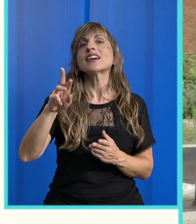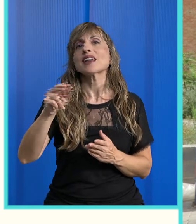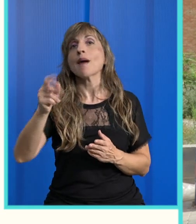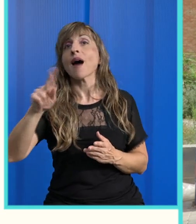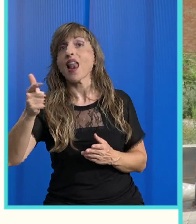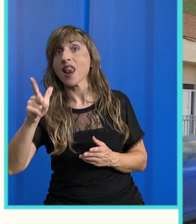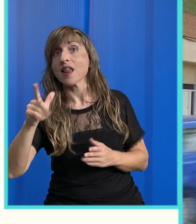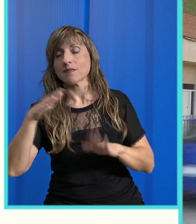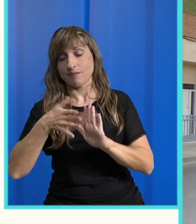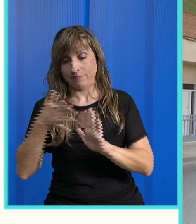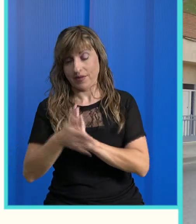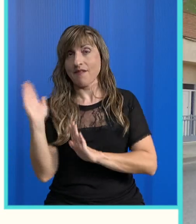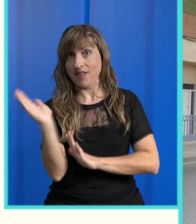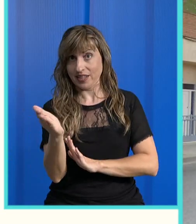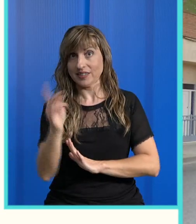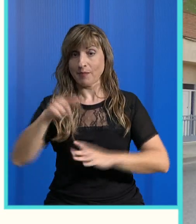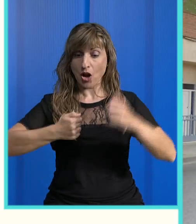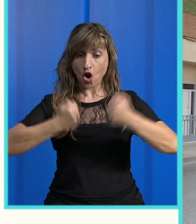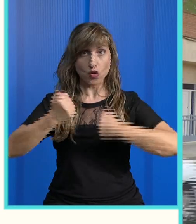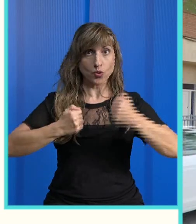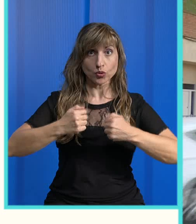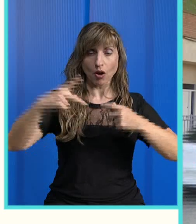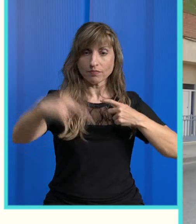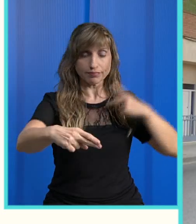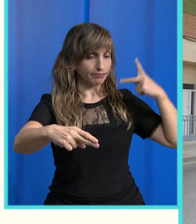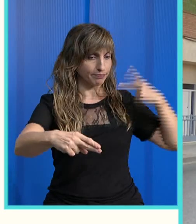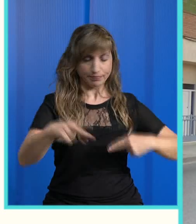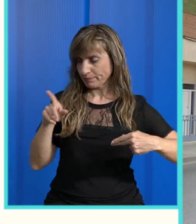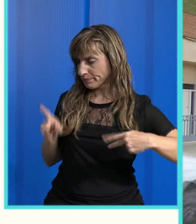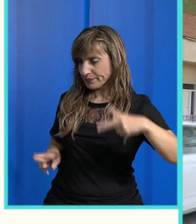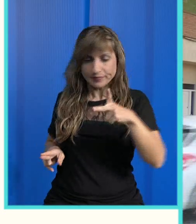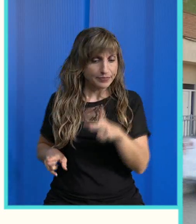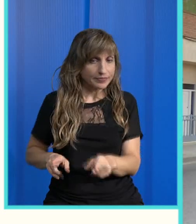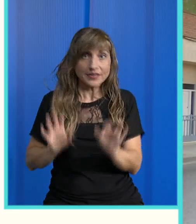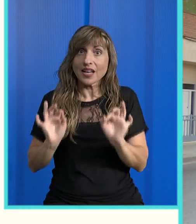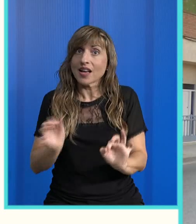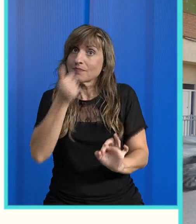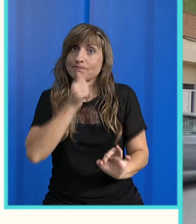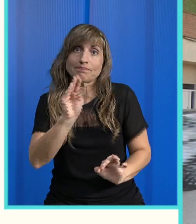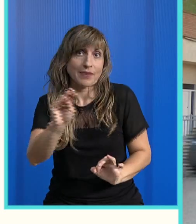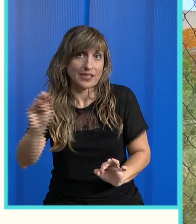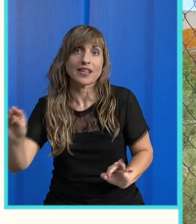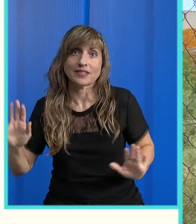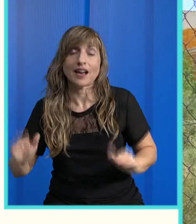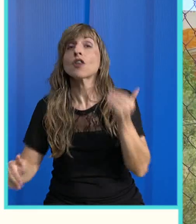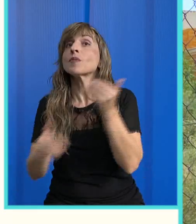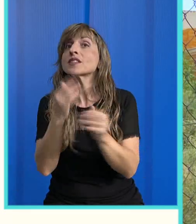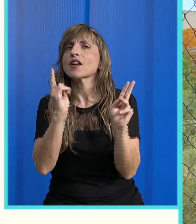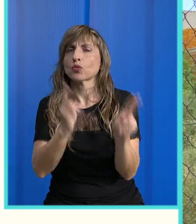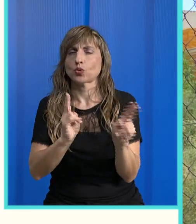També els conductors que veuran alterada la circulació habitual a mesura que avancin els treballs de remodelació que recordem començaran a'octubre.